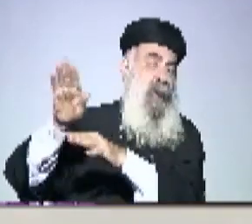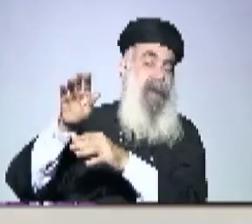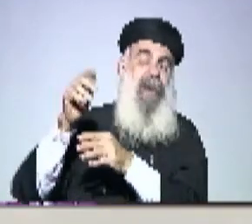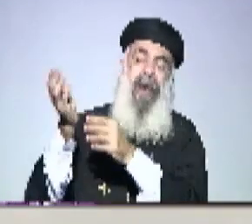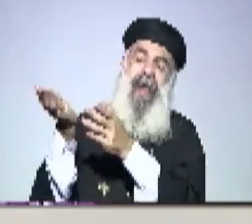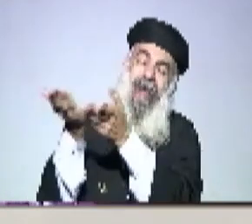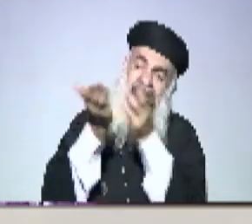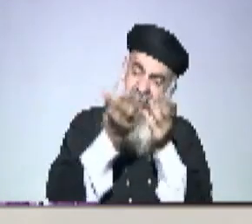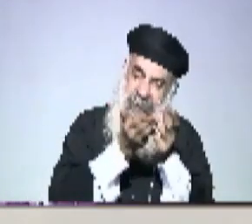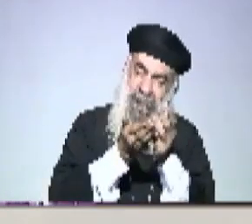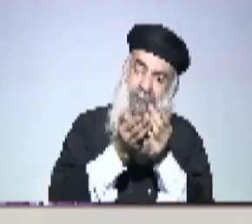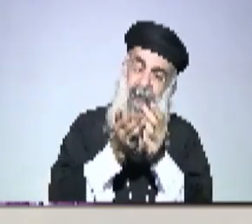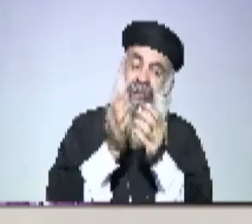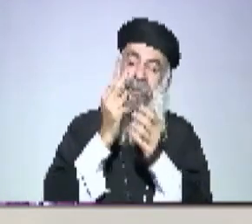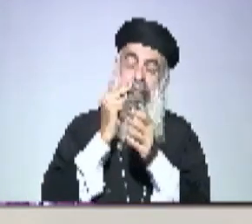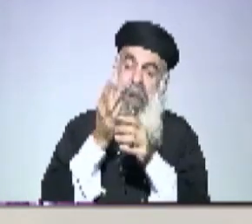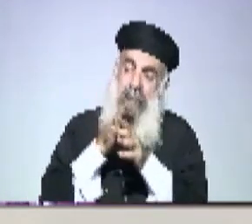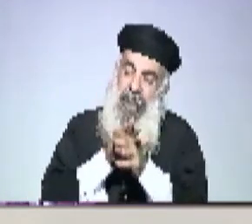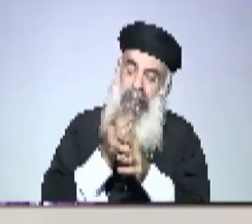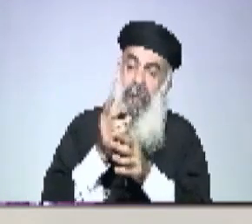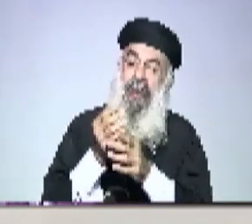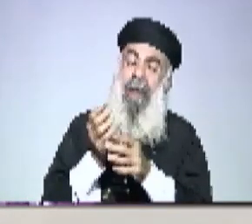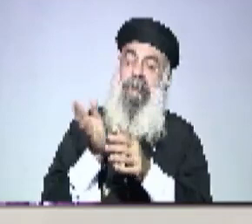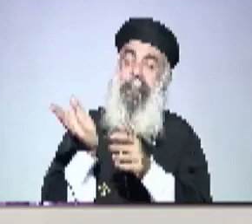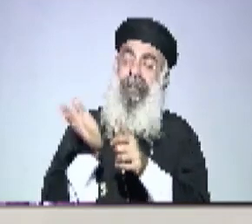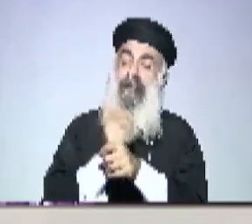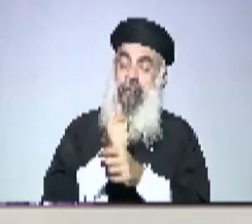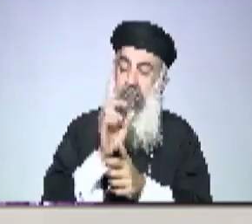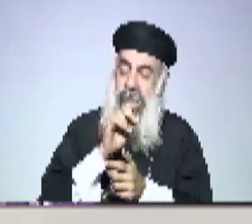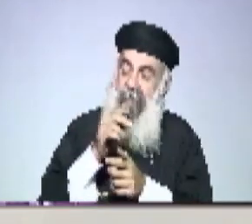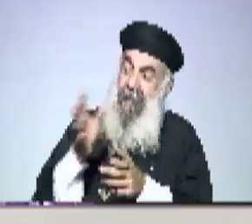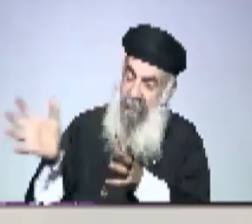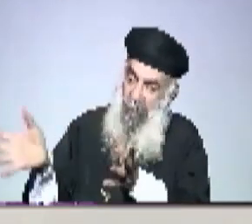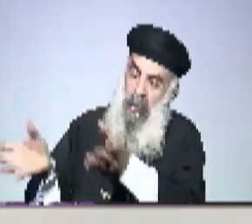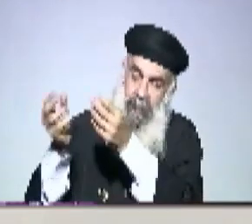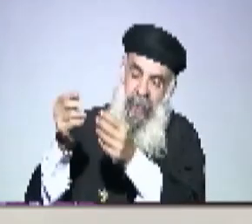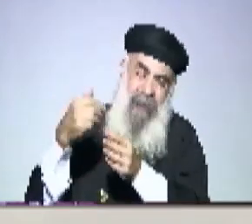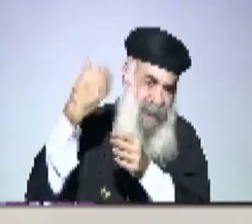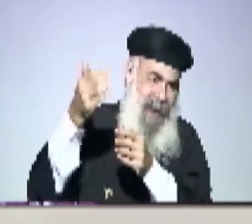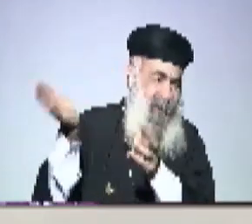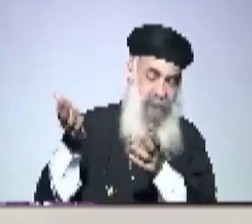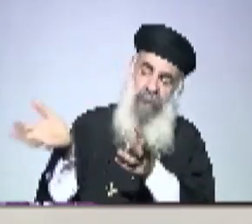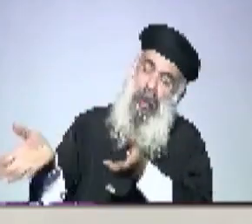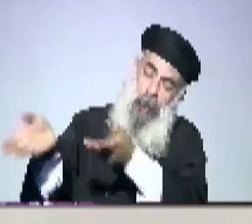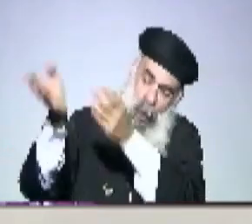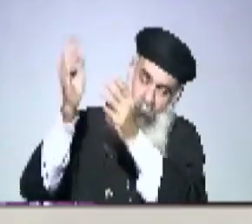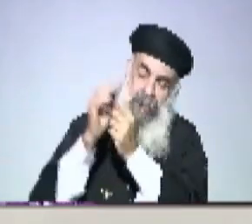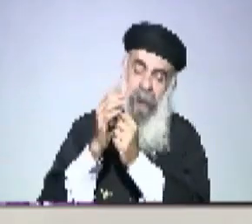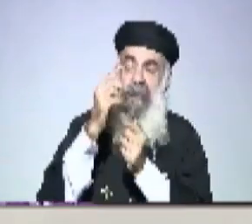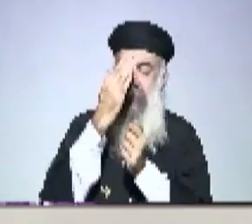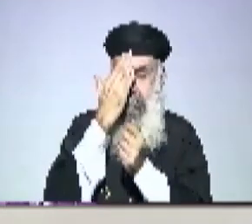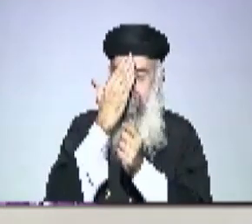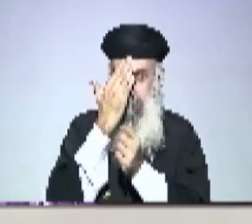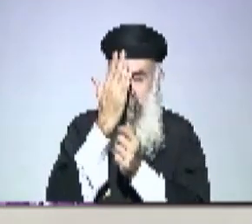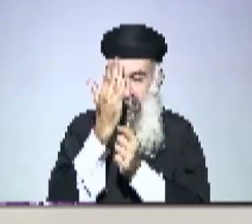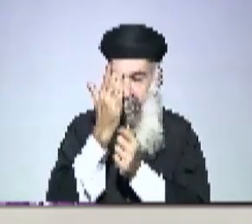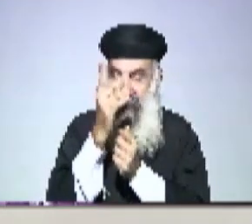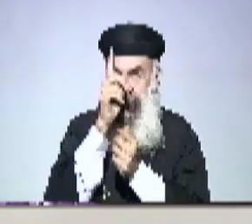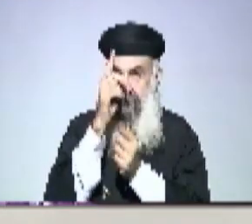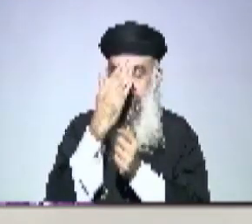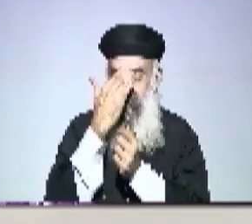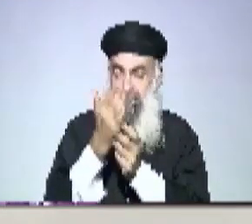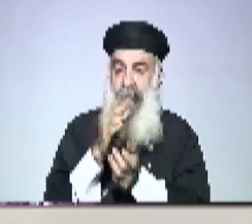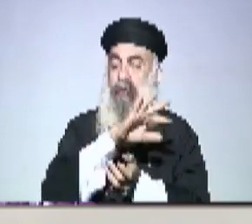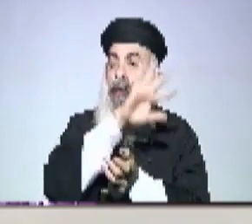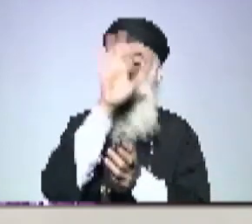واليتيم والارمله تكون هيجي حد يلمها من وراك لكي يباركك الرب الهك في كل